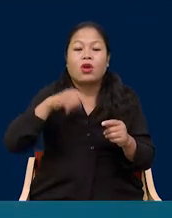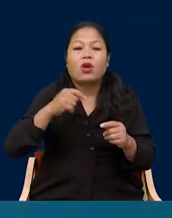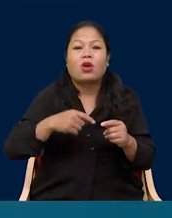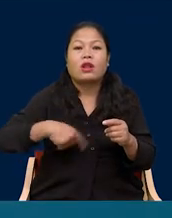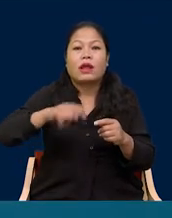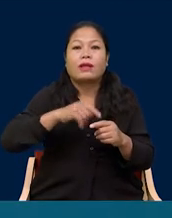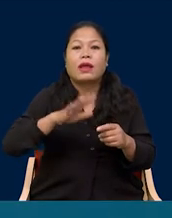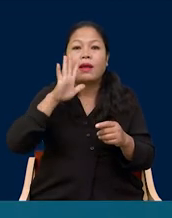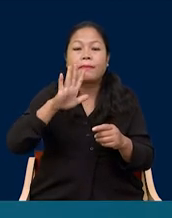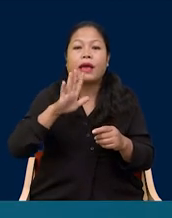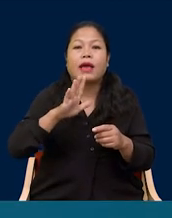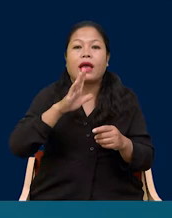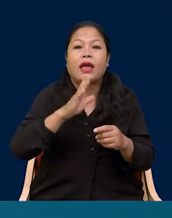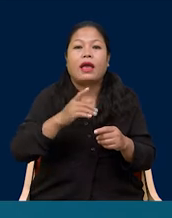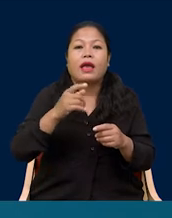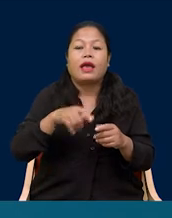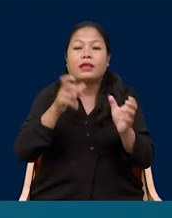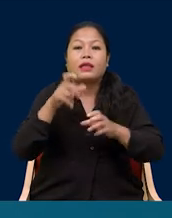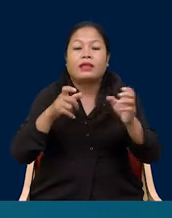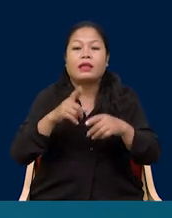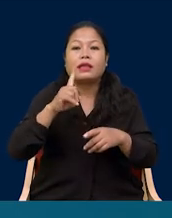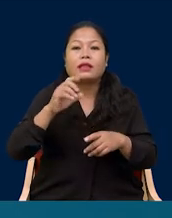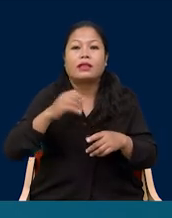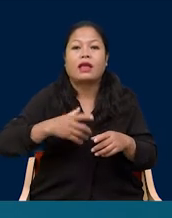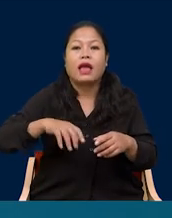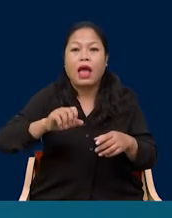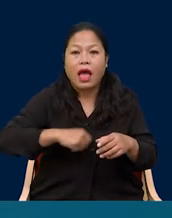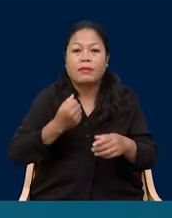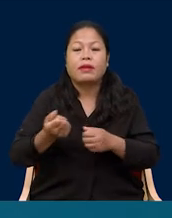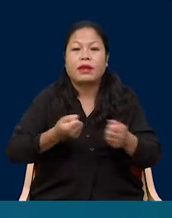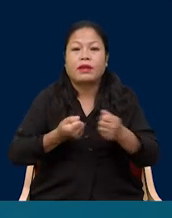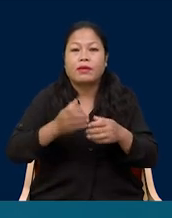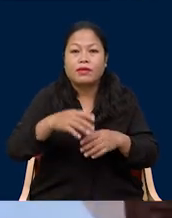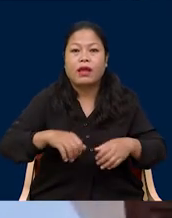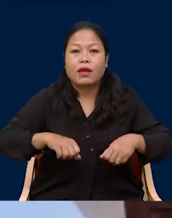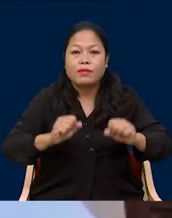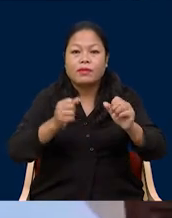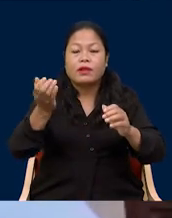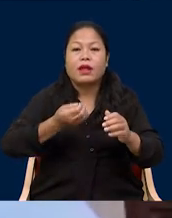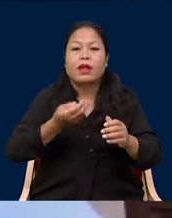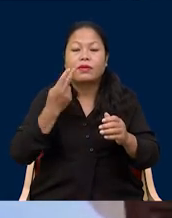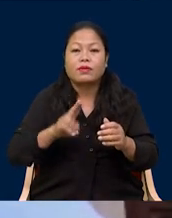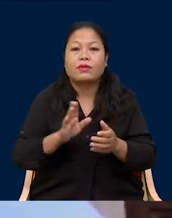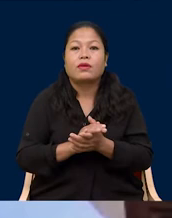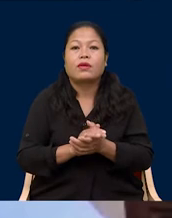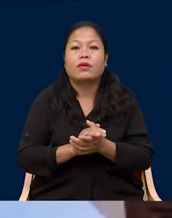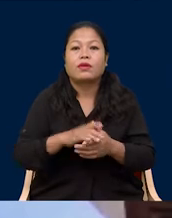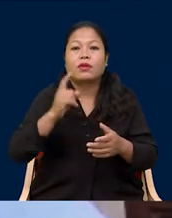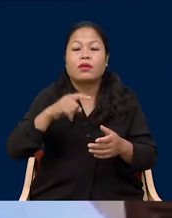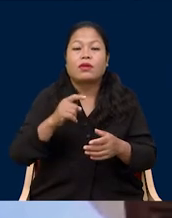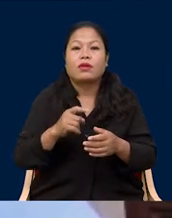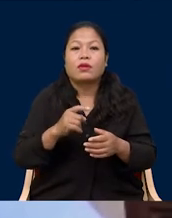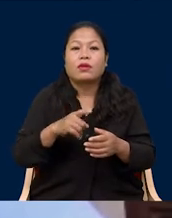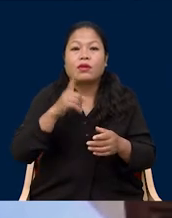भनौँ न। अहिले हामी 5-10 यदि त्यो स्टुडियोमा आएको भए 5-10 आफ्नै गाडीमा आएको हुन्थ्यौँ, आफ्नो मोटरसाइकलमा आएको हुन्छ र त्यसले गर्दाखेरि एक